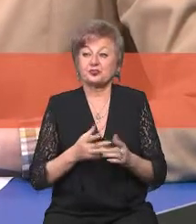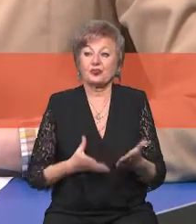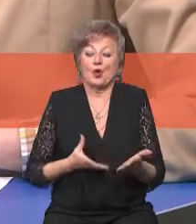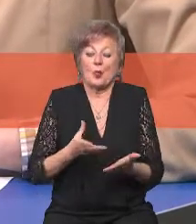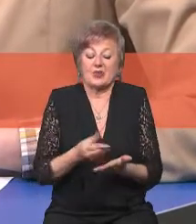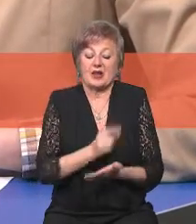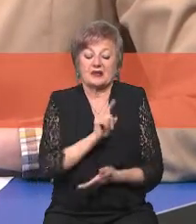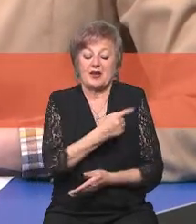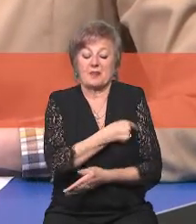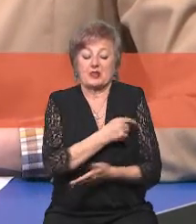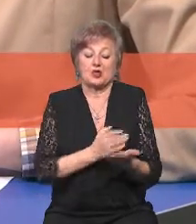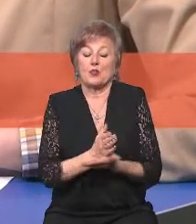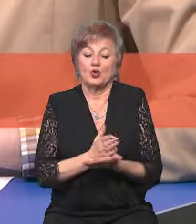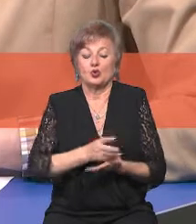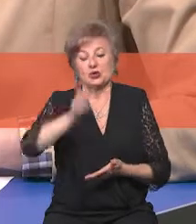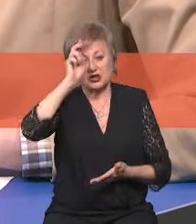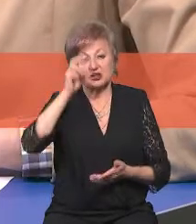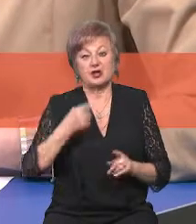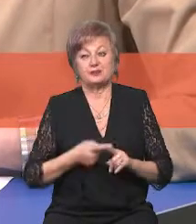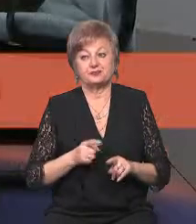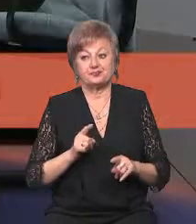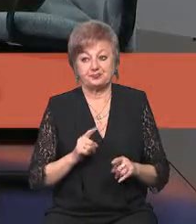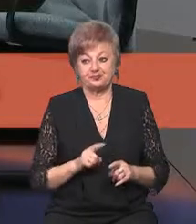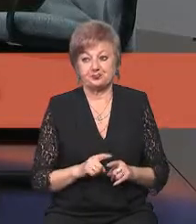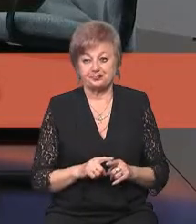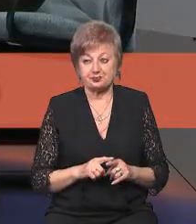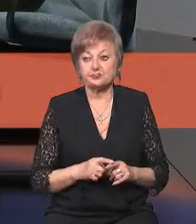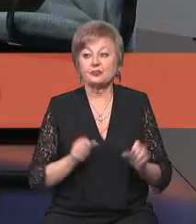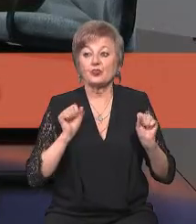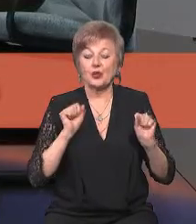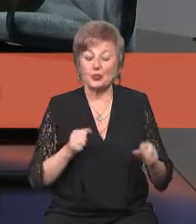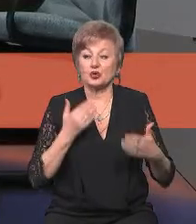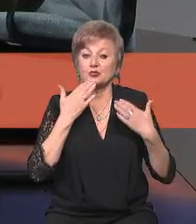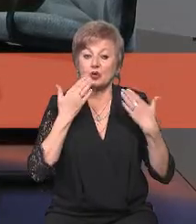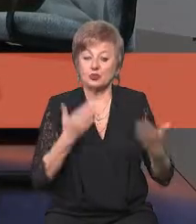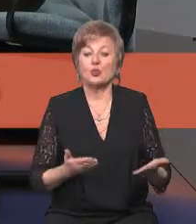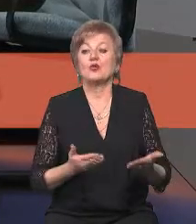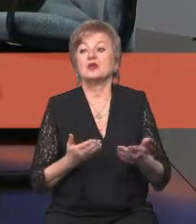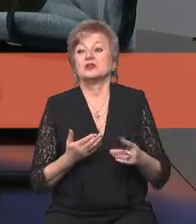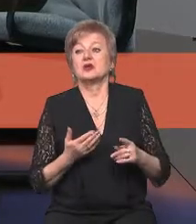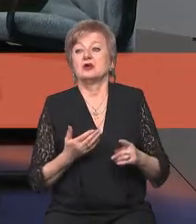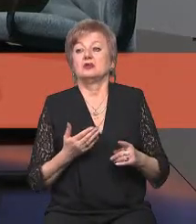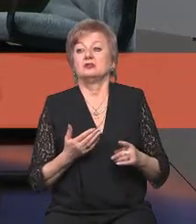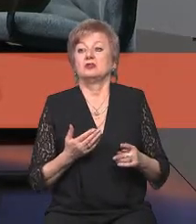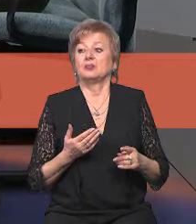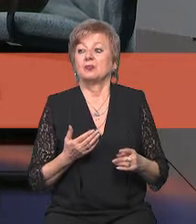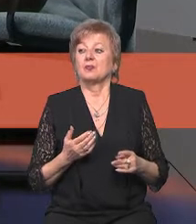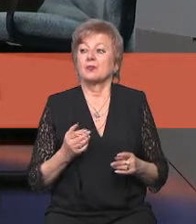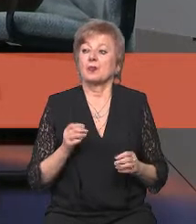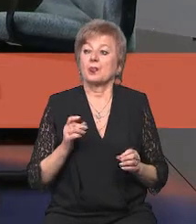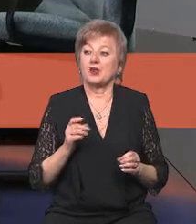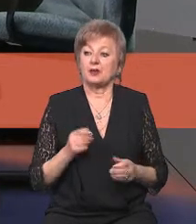медичні послуги в державі. І наразі в них є інтерактивна мапа, яку можна звернутися та побачити, ми де надається. Це ще графіка з